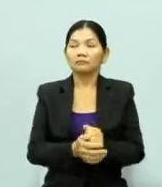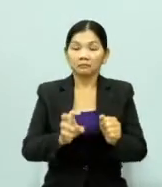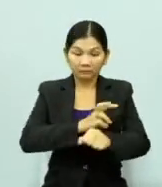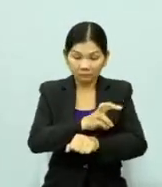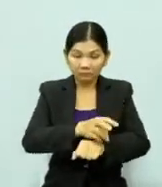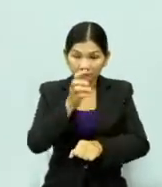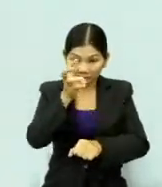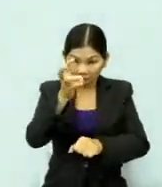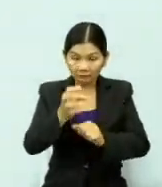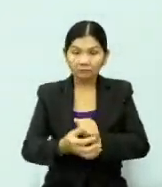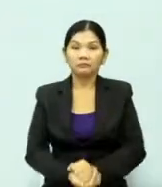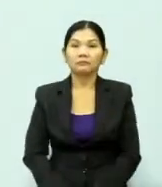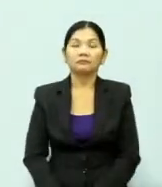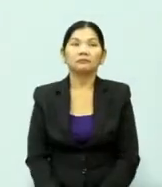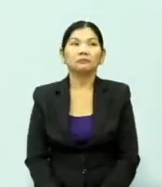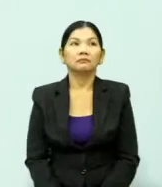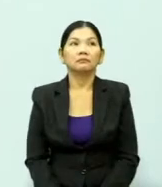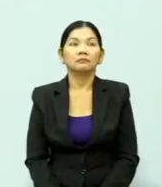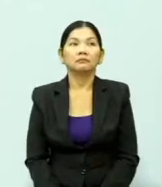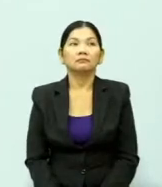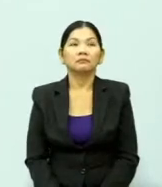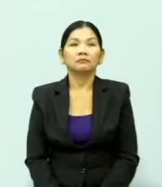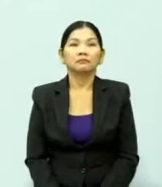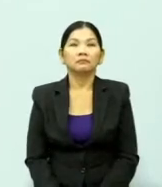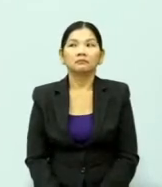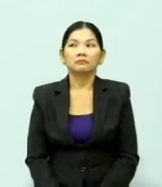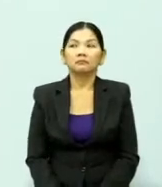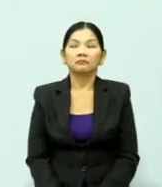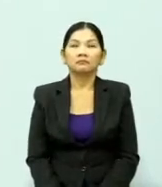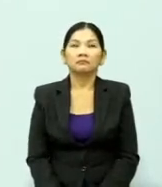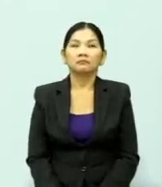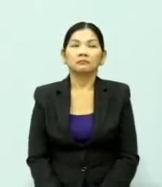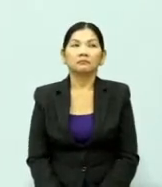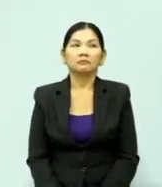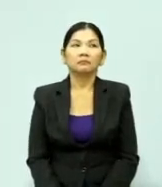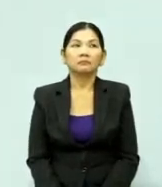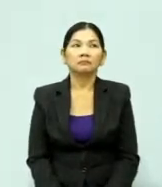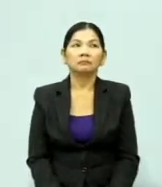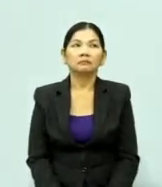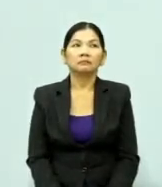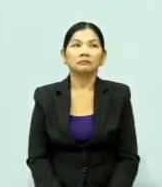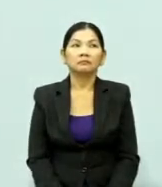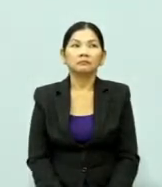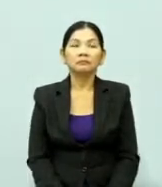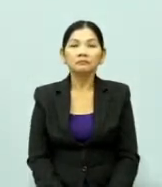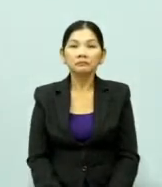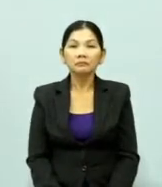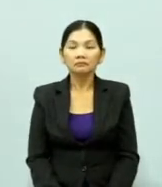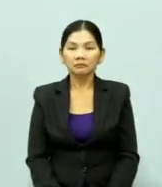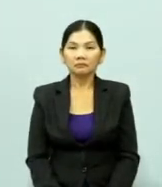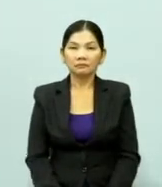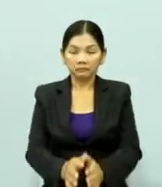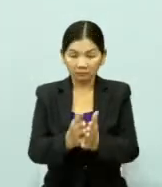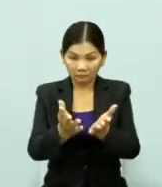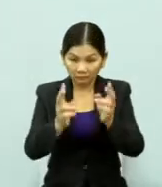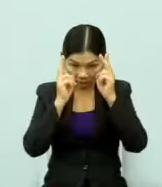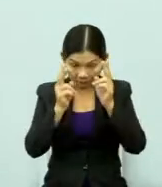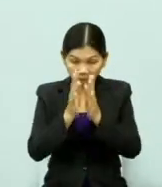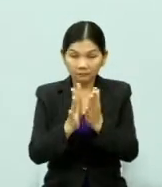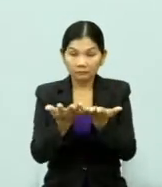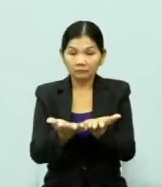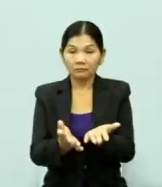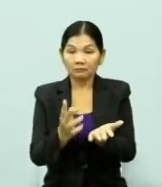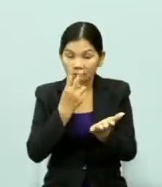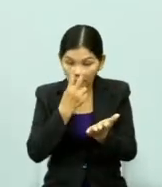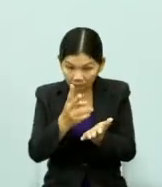bê chốn Chà, dân con này mình sẽ phở. Còn mê